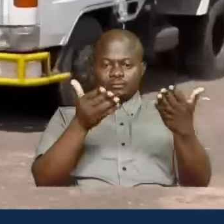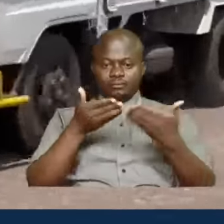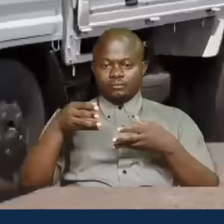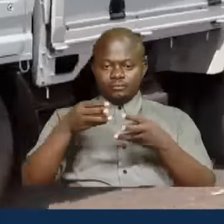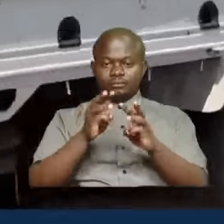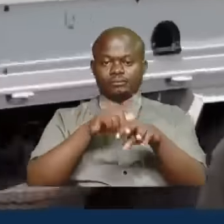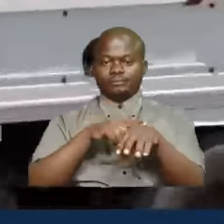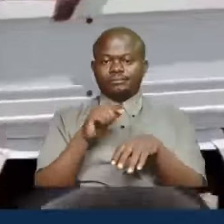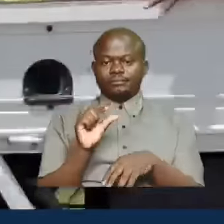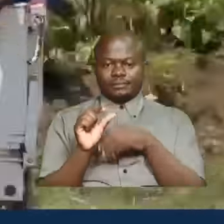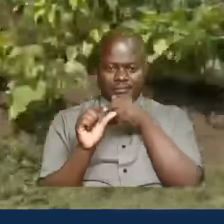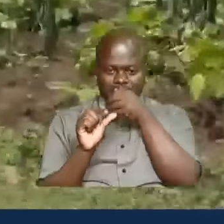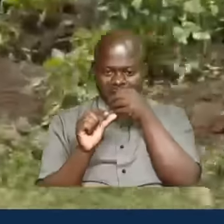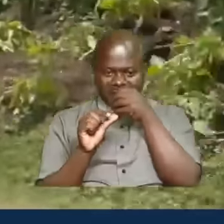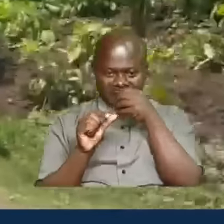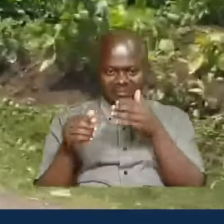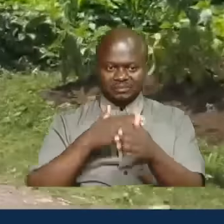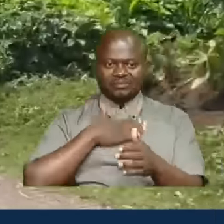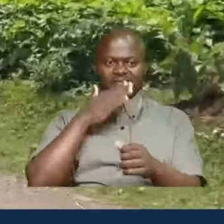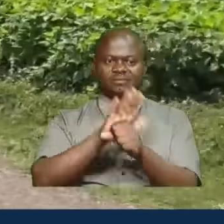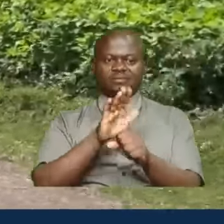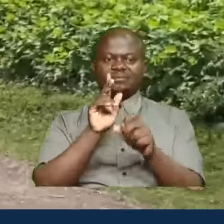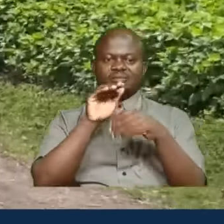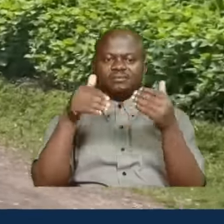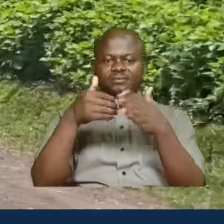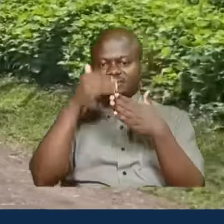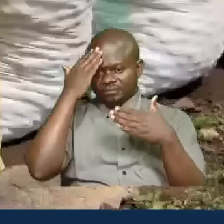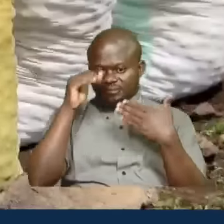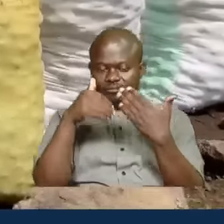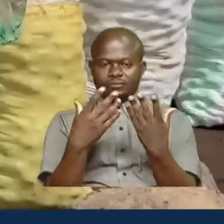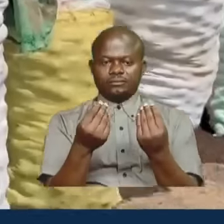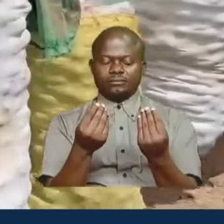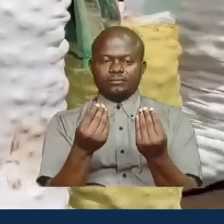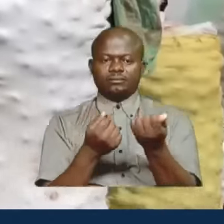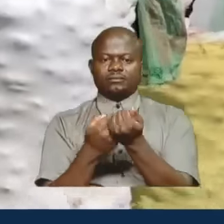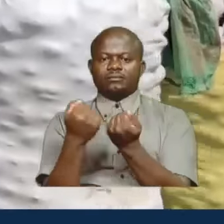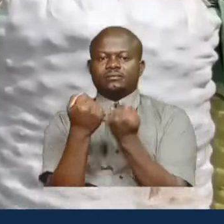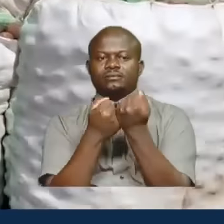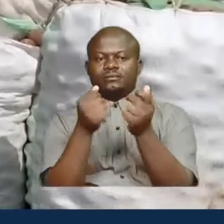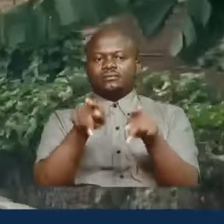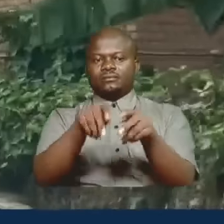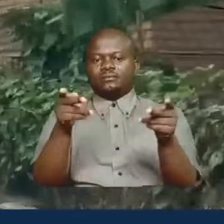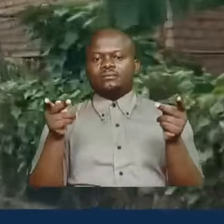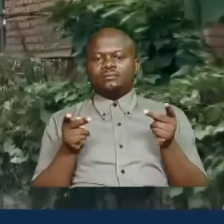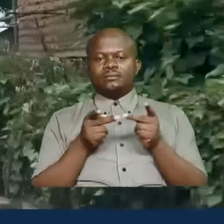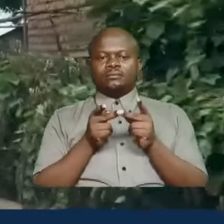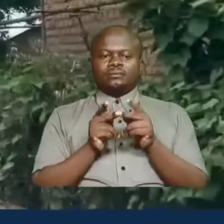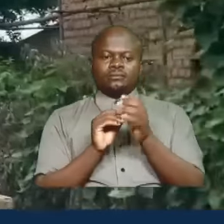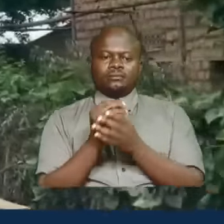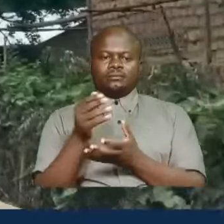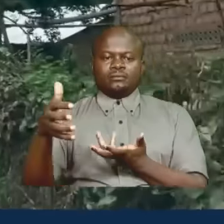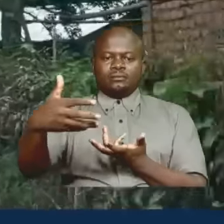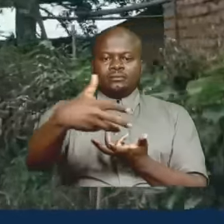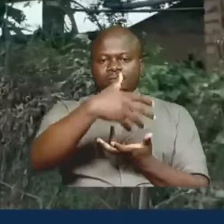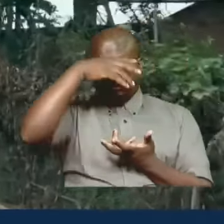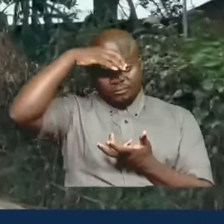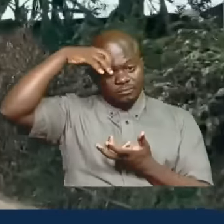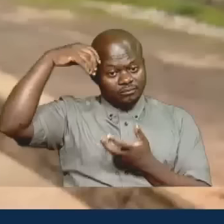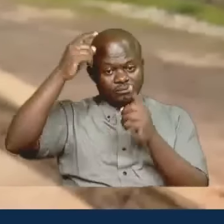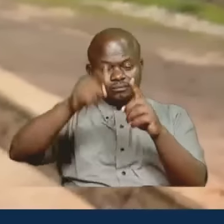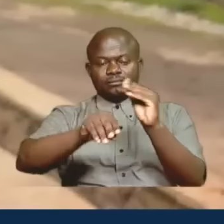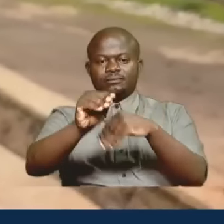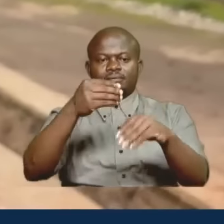bw'agateganyo. Ni umuhanda wishimiwe cyane n'abaturage, kuko urimo koroshya ubuhahirane nk'agace gakunze kweramo ibirayi bikagorana kugeza uwo musaruro ku